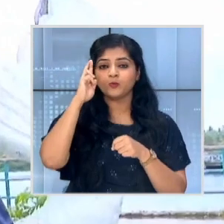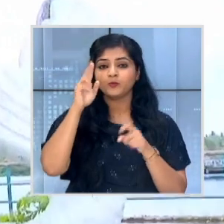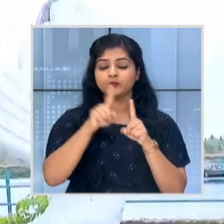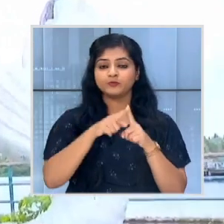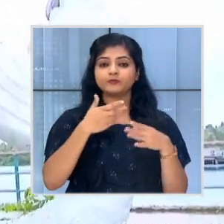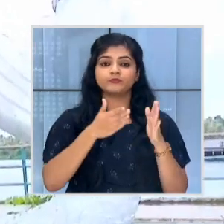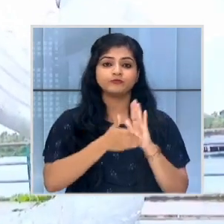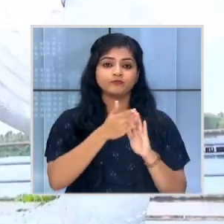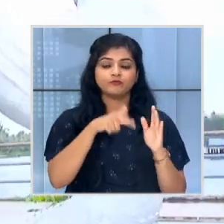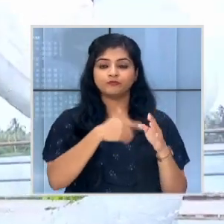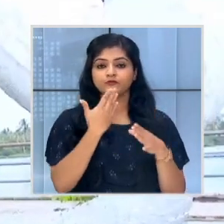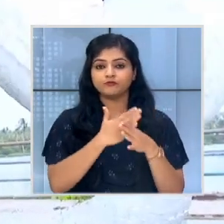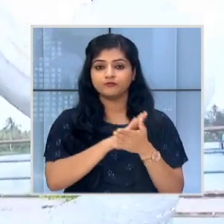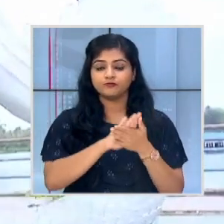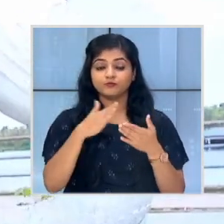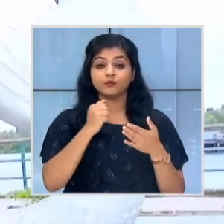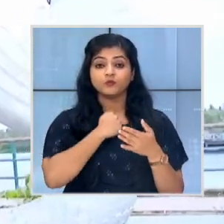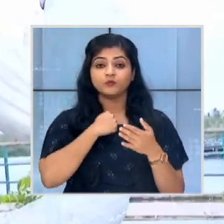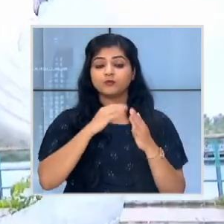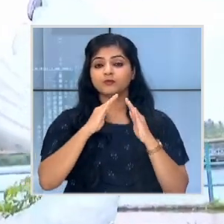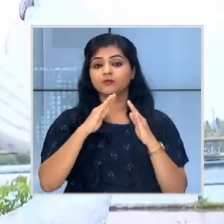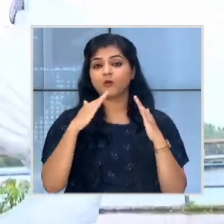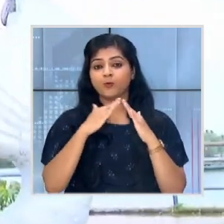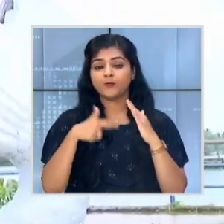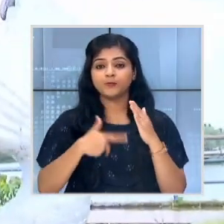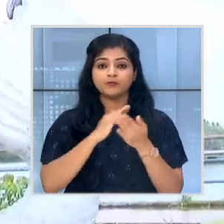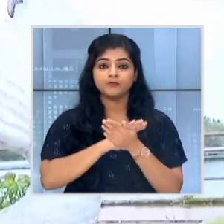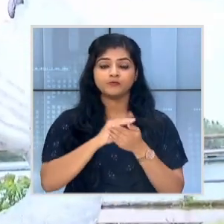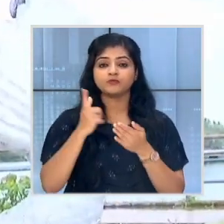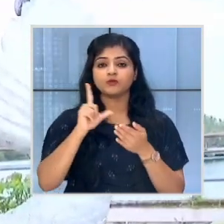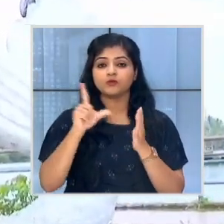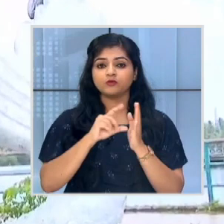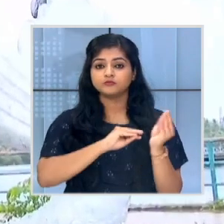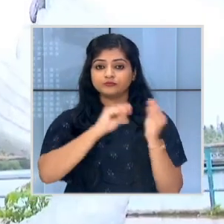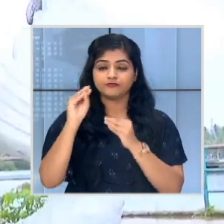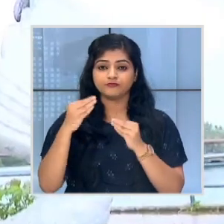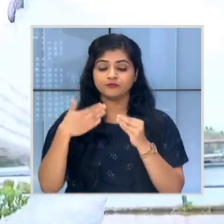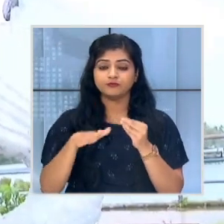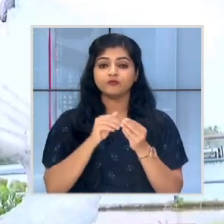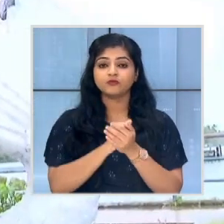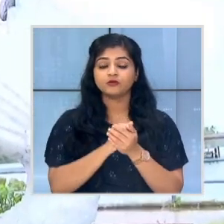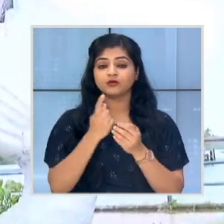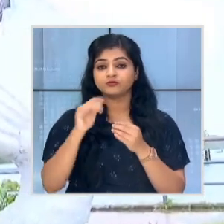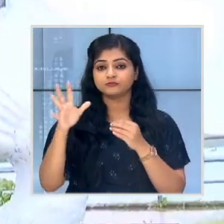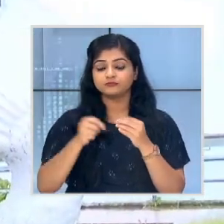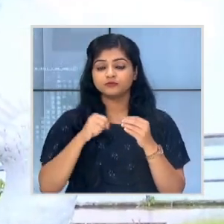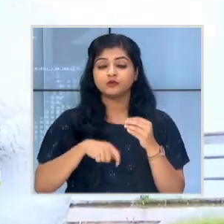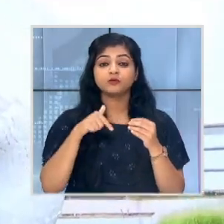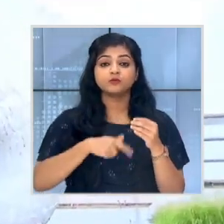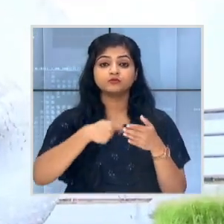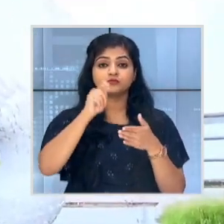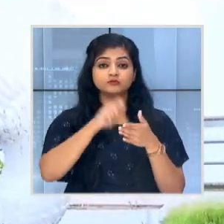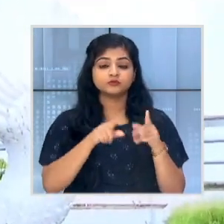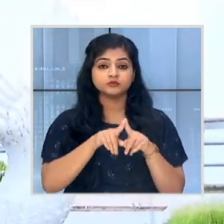ഇത് പൂർത്തീകരിച്ചതും. സ്വന്തം വീടും വസ്തുവും ഒരു ബാങ്കിന് മുമ്പിലേക്ക് ജപ്തിക്ക് വെച്ചുകൊണ്ട് അല്ലെങ്കിൽ പണയം വെച്ചുകൊണ്ട് അത് ജപ്തിയുടെ വക്കിലായിട്ടും